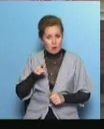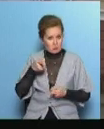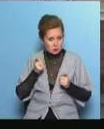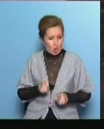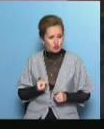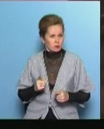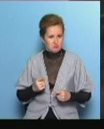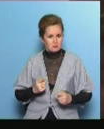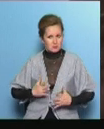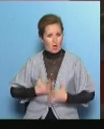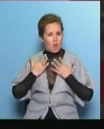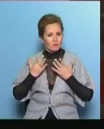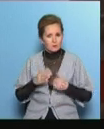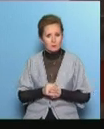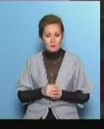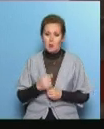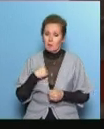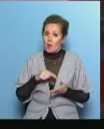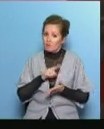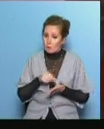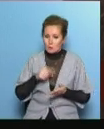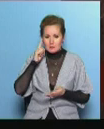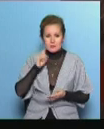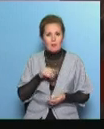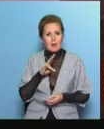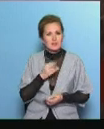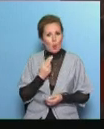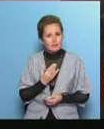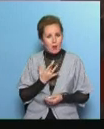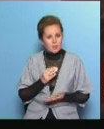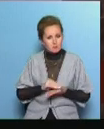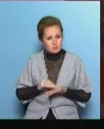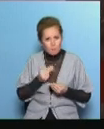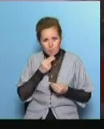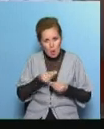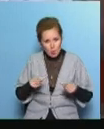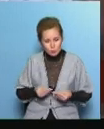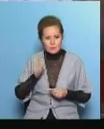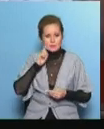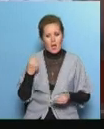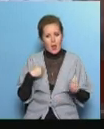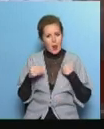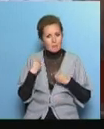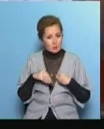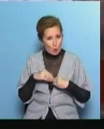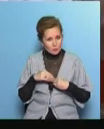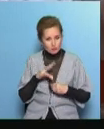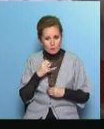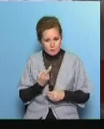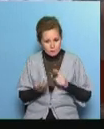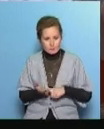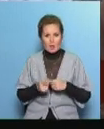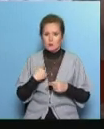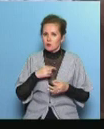драйв. Были вопросы на знание национальных блюд, на знание элементов национальной одежды. Также сложнее были